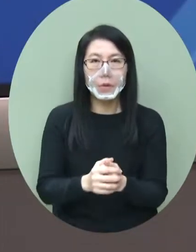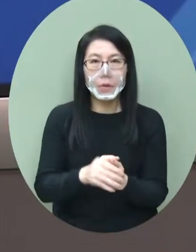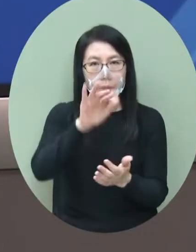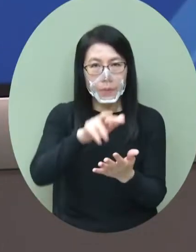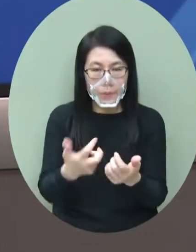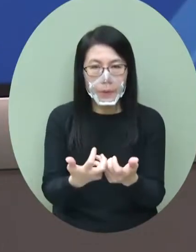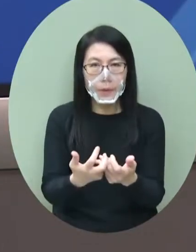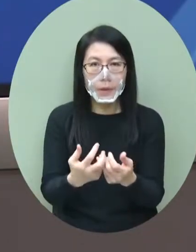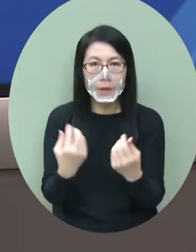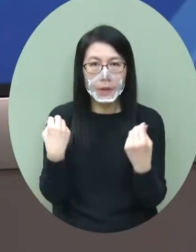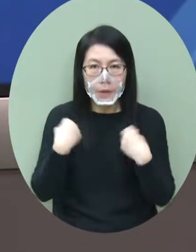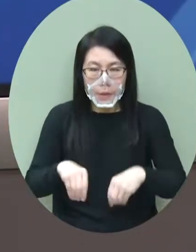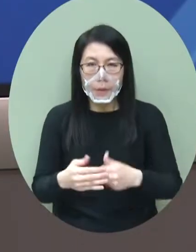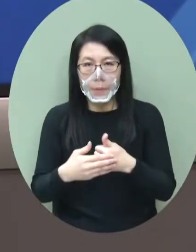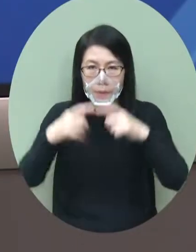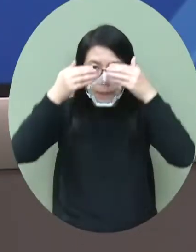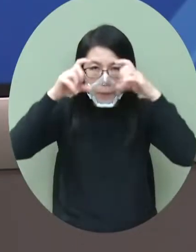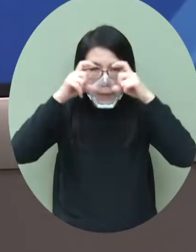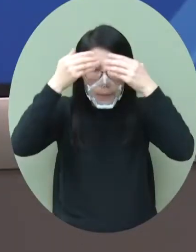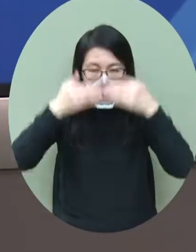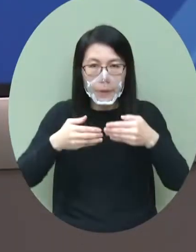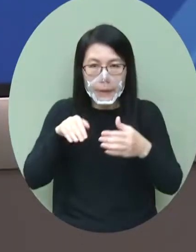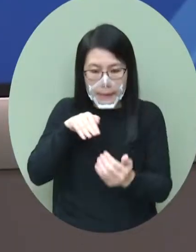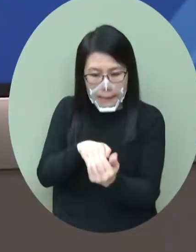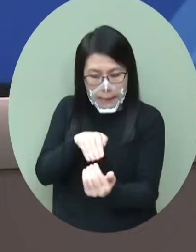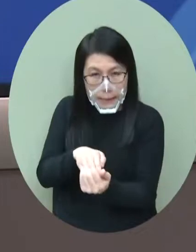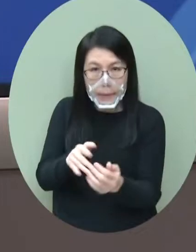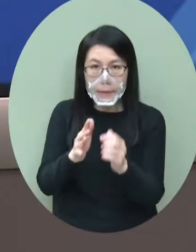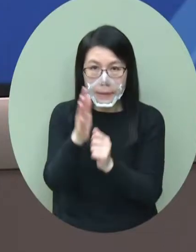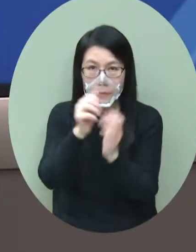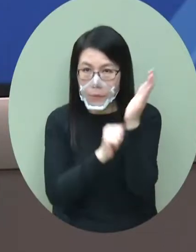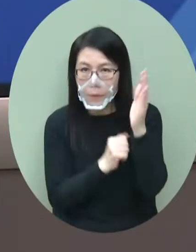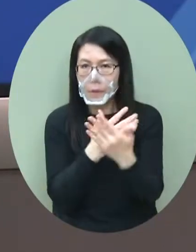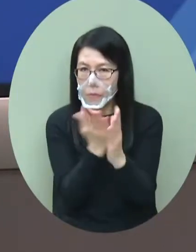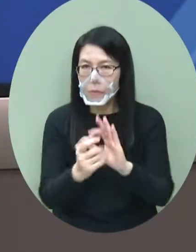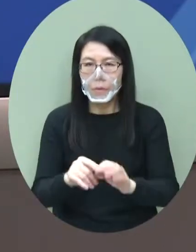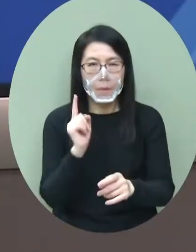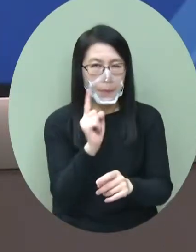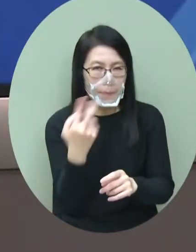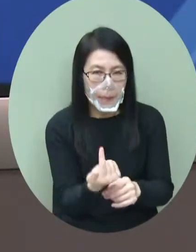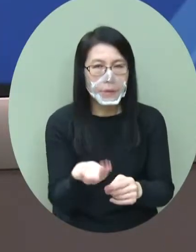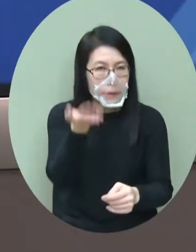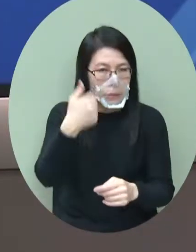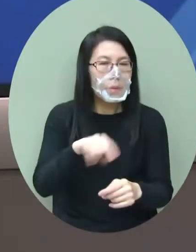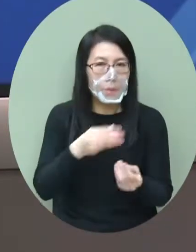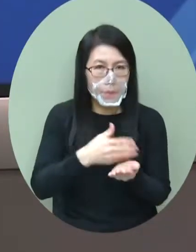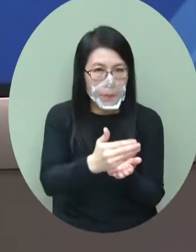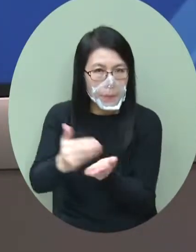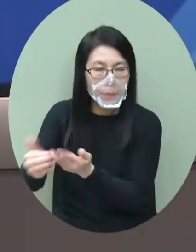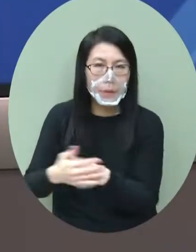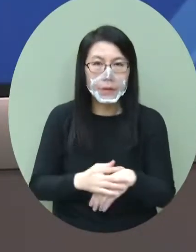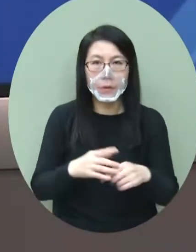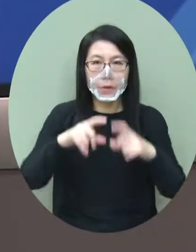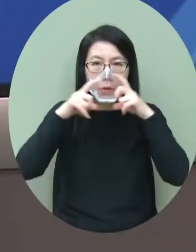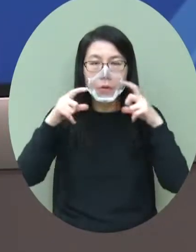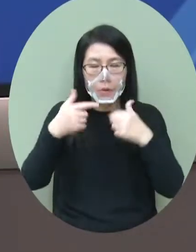面呢，很多类别防护衣、眼罩、鞋套也都是数以百万计的。